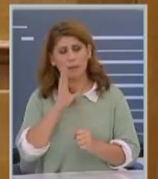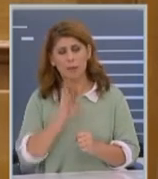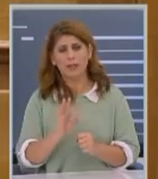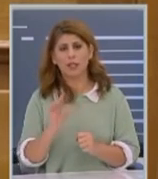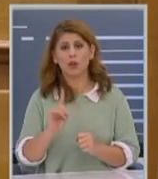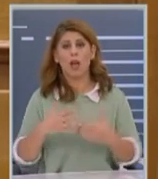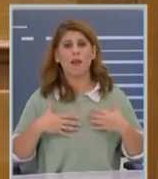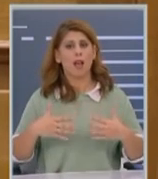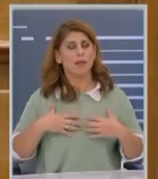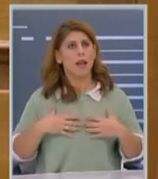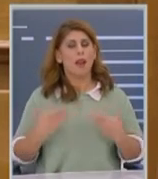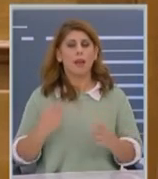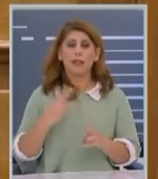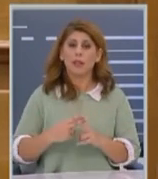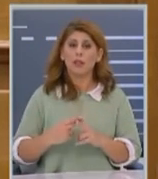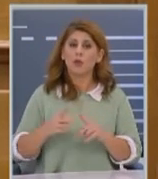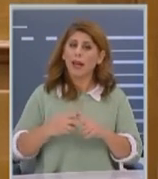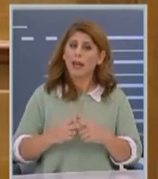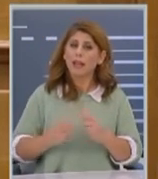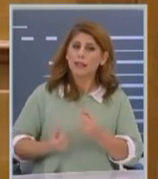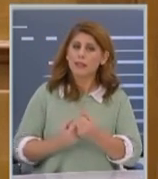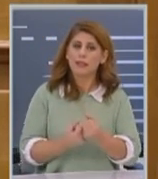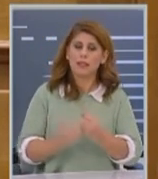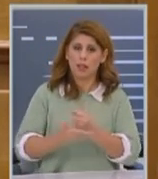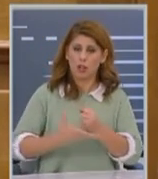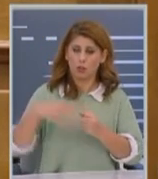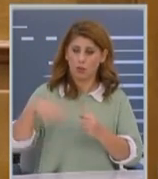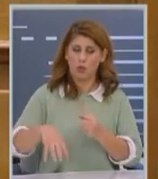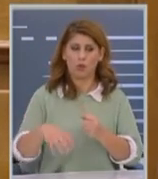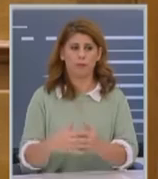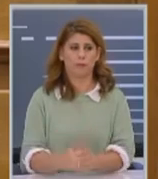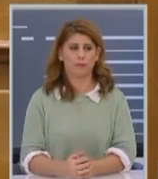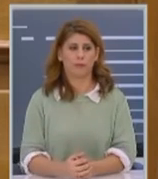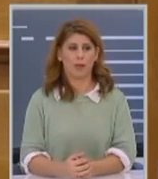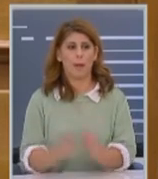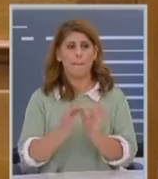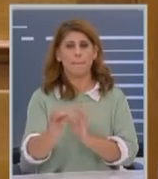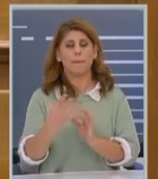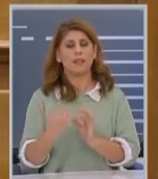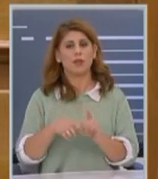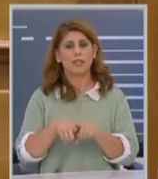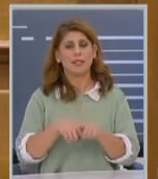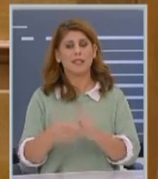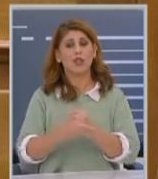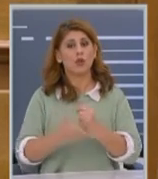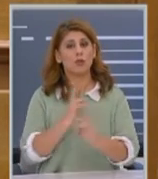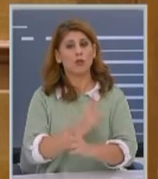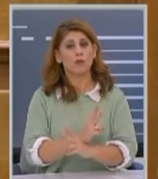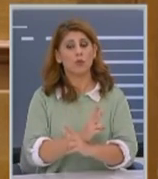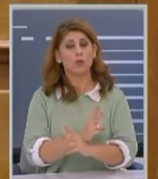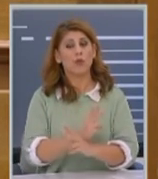απλά ανάσα, αλλά κυρίως και εργαλεία για τη στήριξη του αγροτικού χώρου. Παράδειγμα, έτσι. Το μέτρο που αφορά τους γεωργικούς συμβούλους.